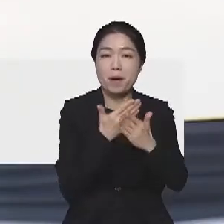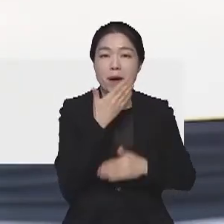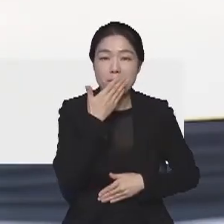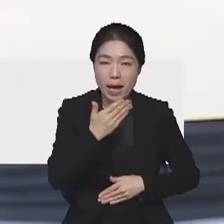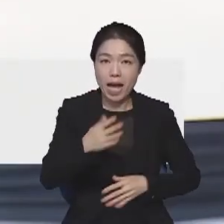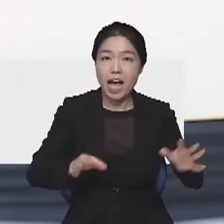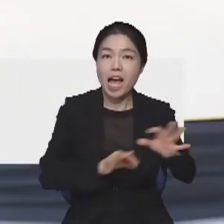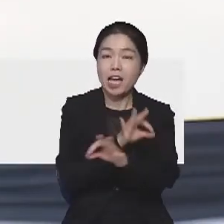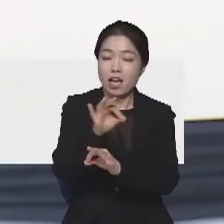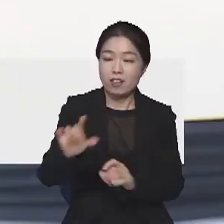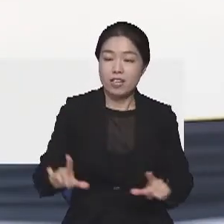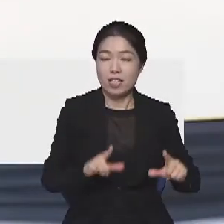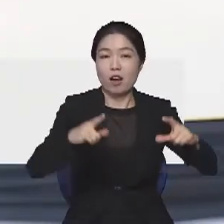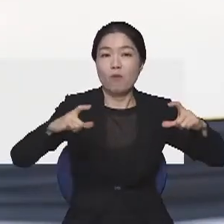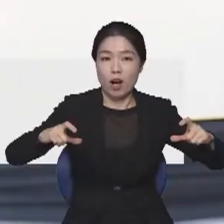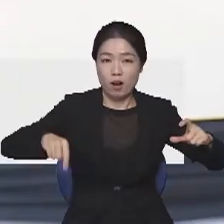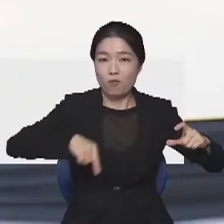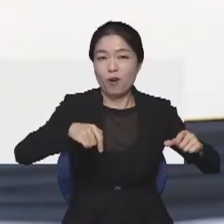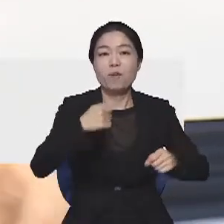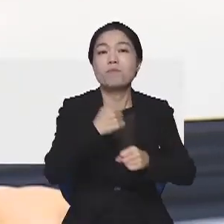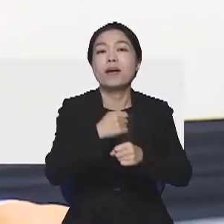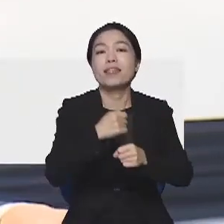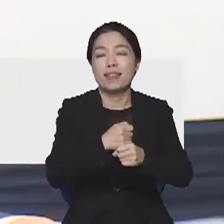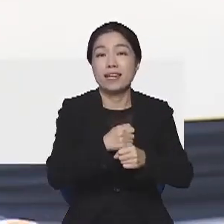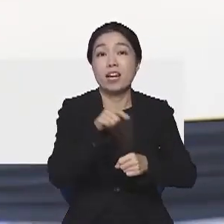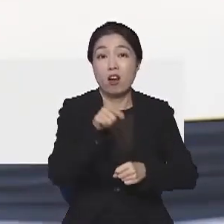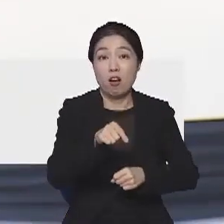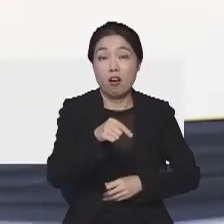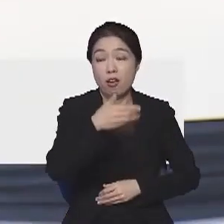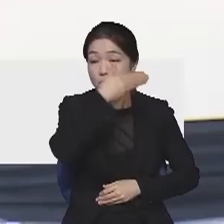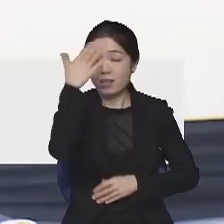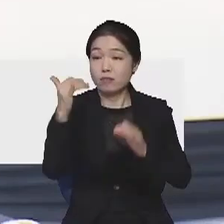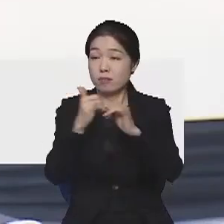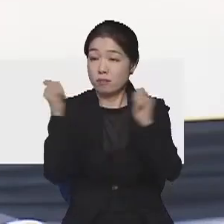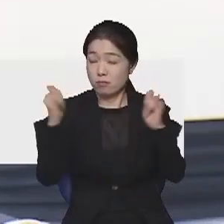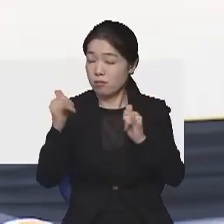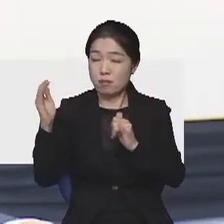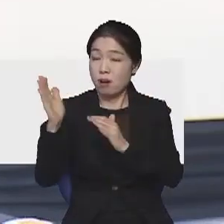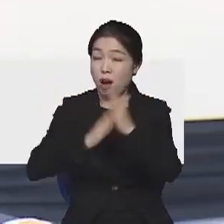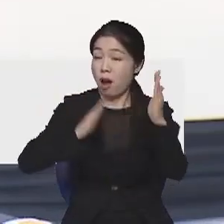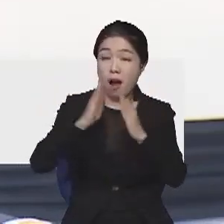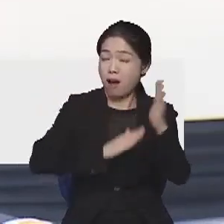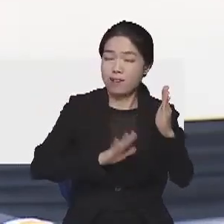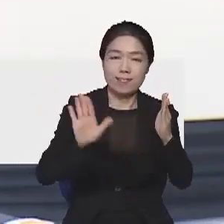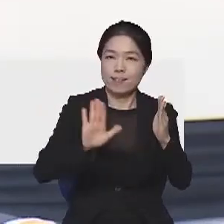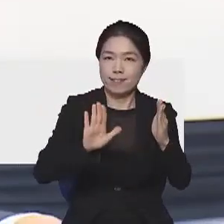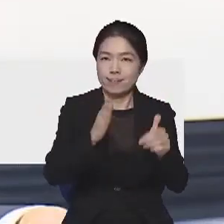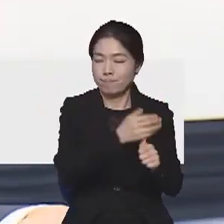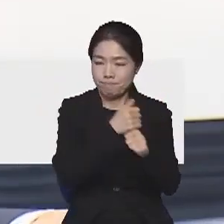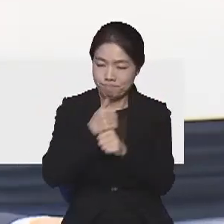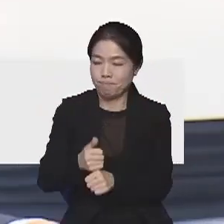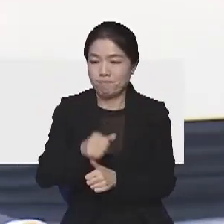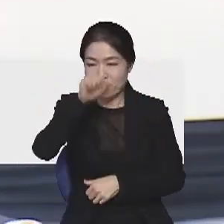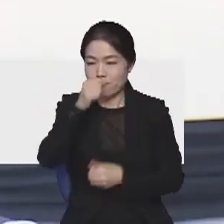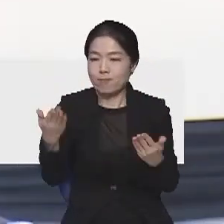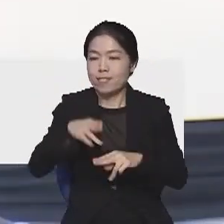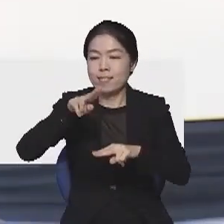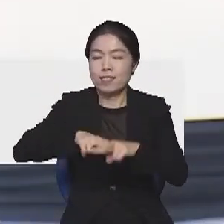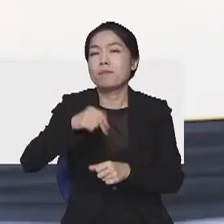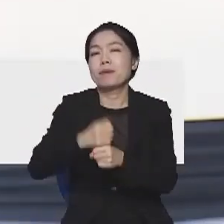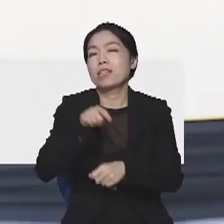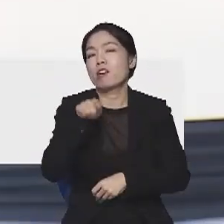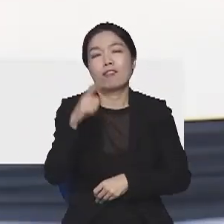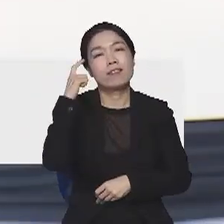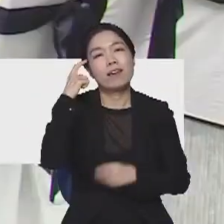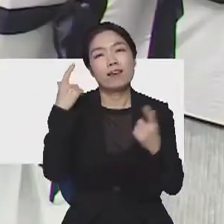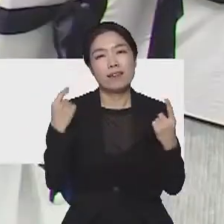그런 경제생활권을 만들어내는 것이고 청년들이 떠나지 않는 좋은 일터를 만들어내는